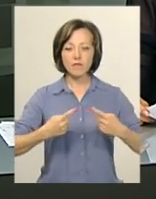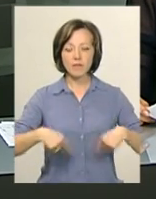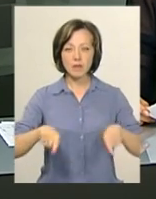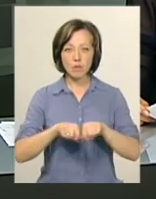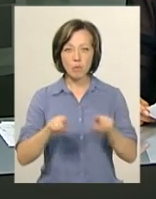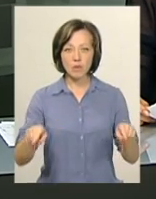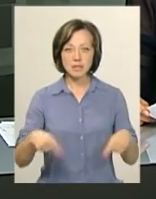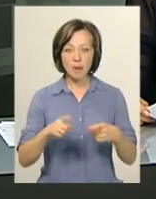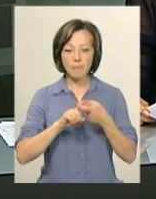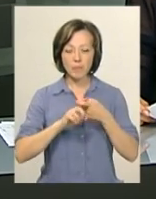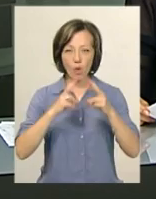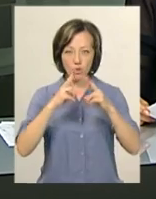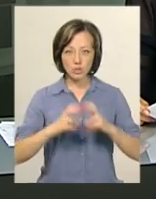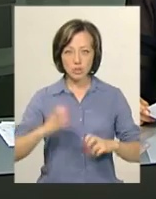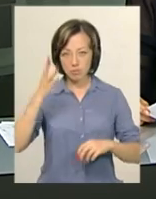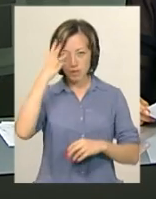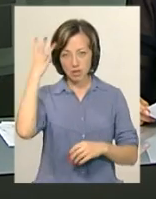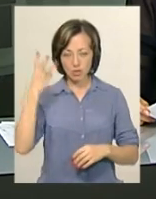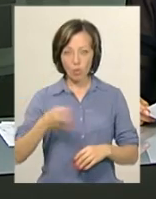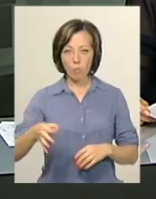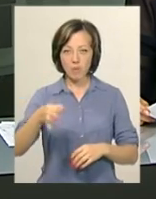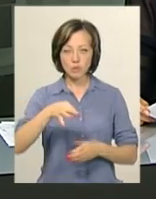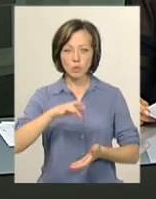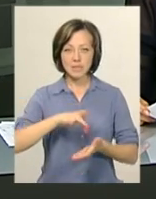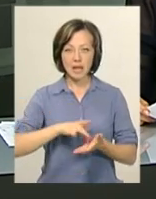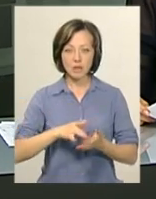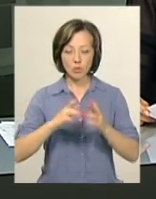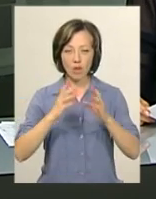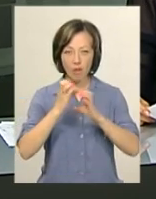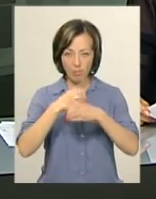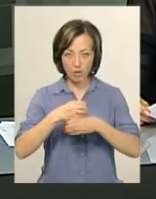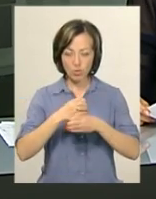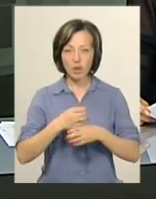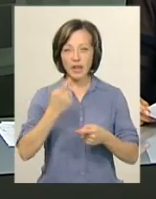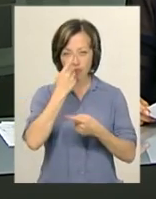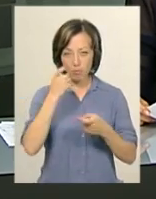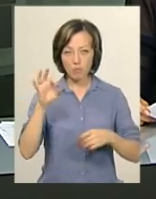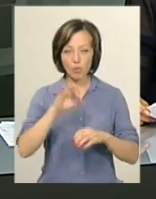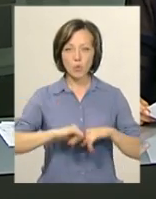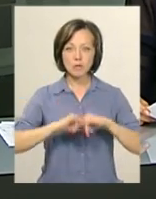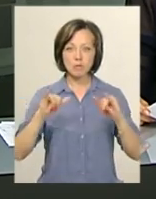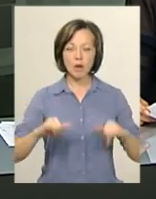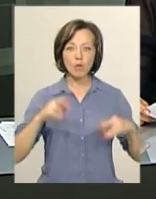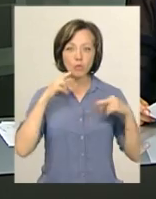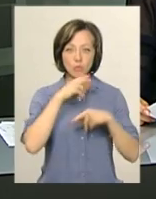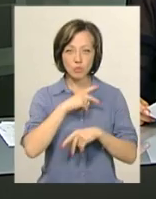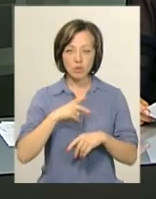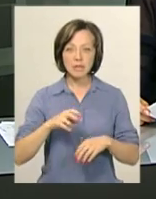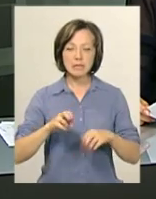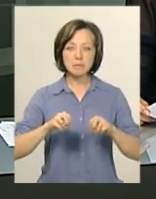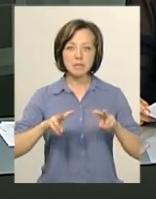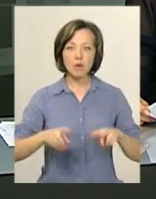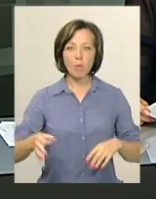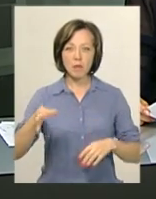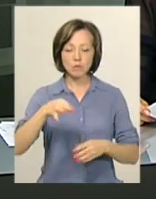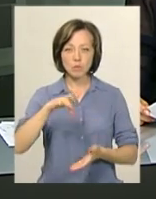організації епідеміологічних досліджень Хмельницького обласного лабораторного центру Тетяни Федак, інформацію про спалах отруєнь фахівці обласного